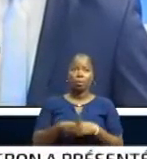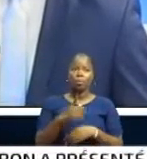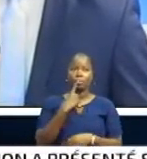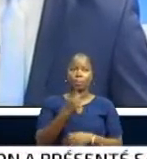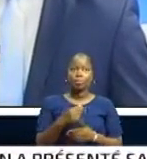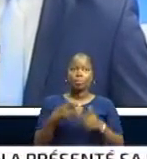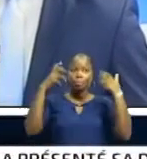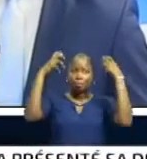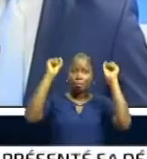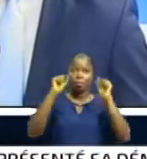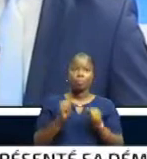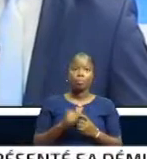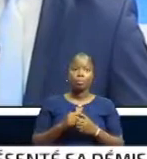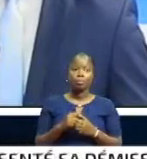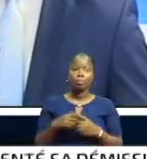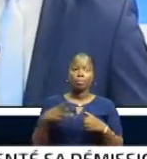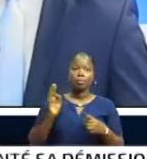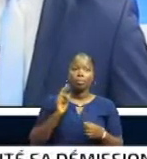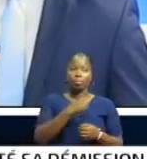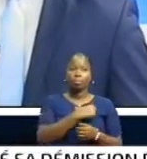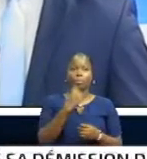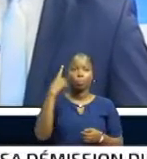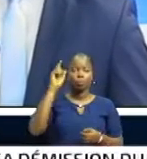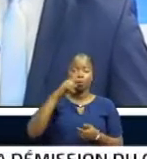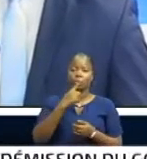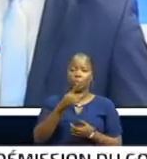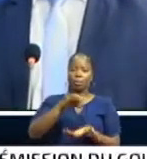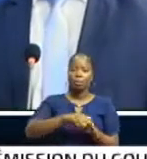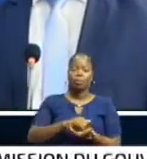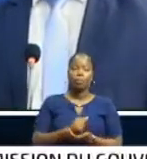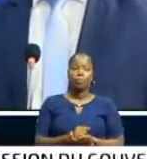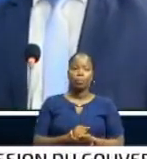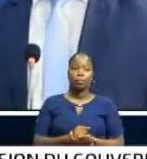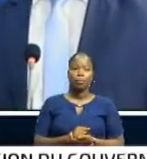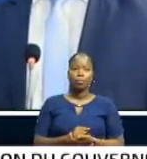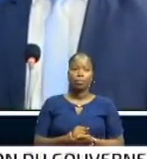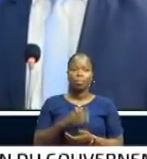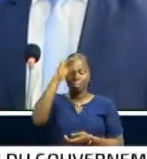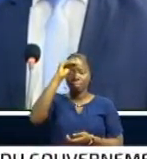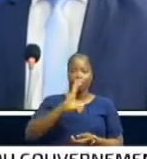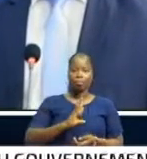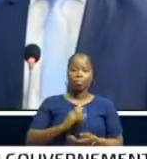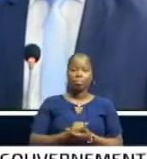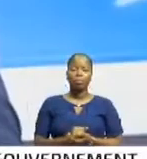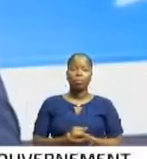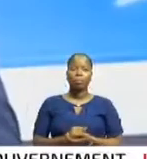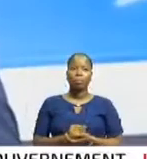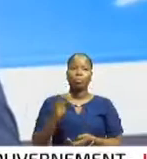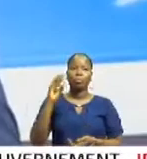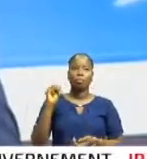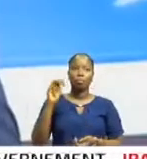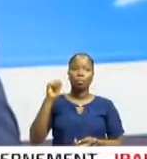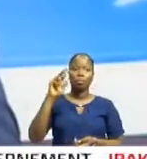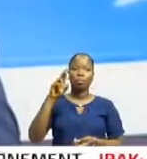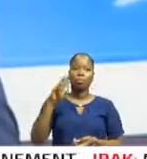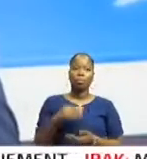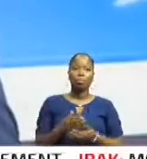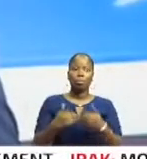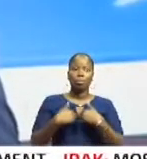sur quoi ils se feront pour dire cela je rappelle que le homard you are young qui est avocat a